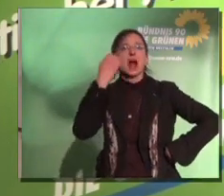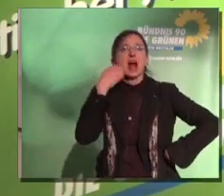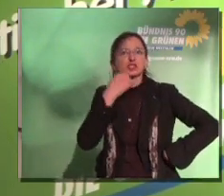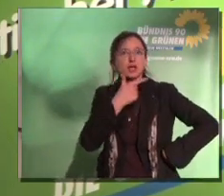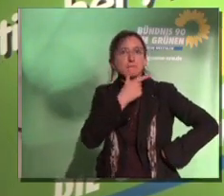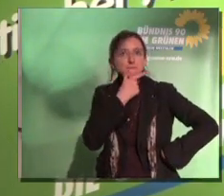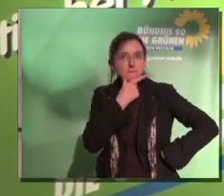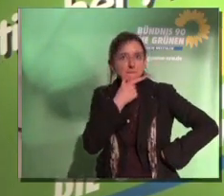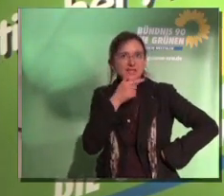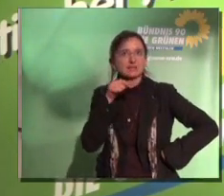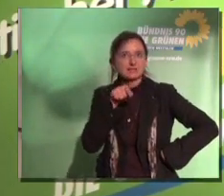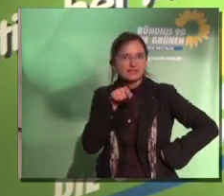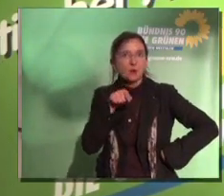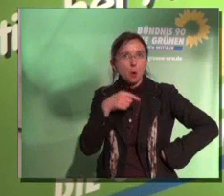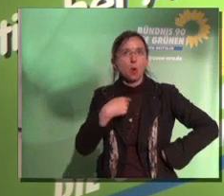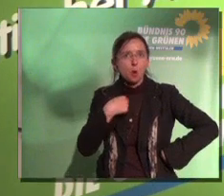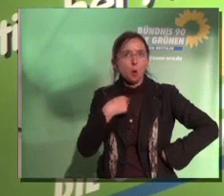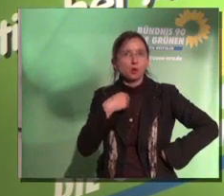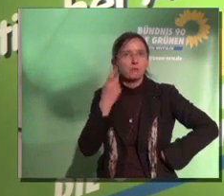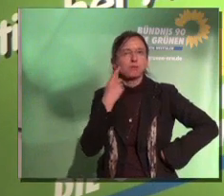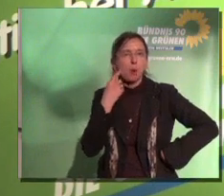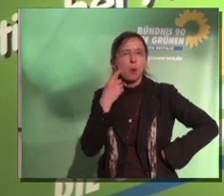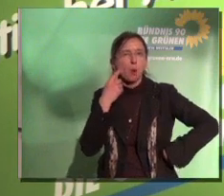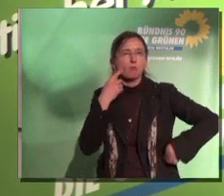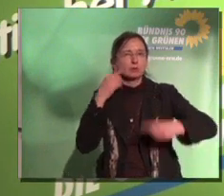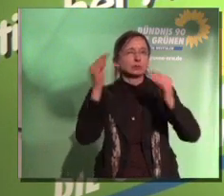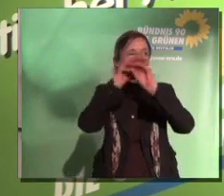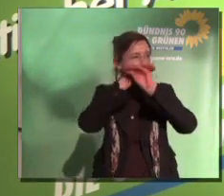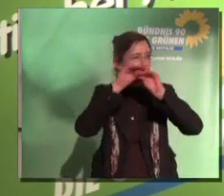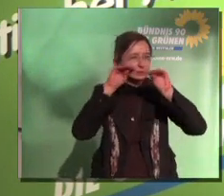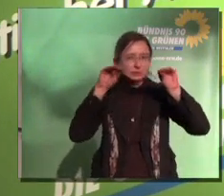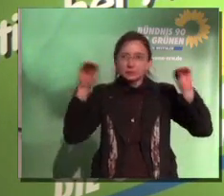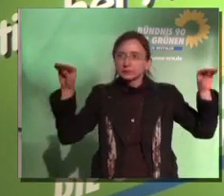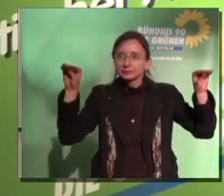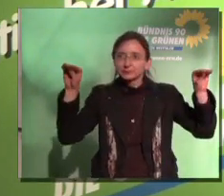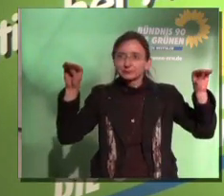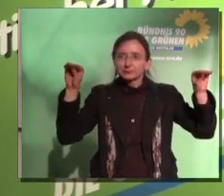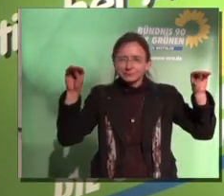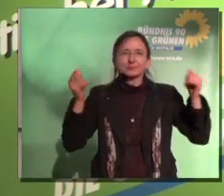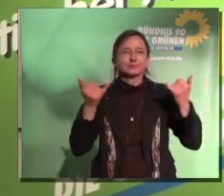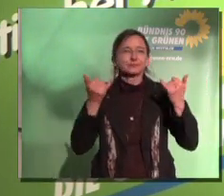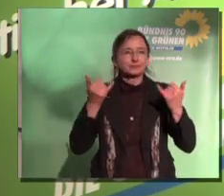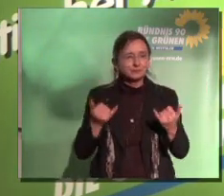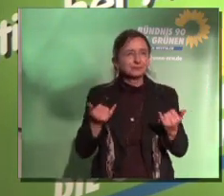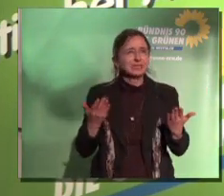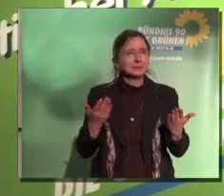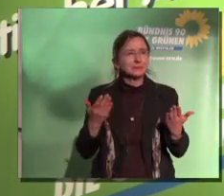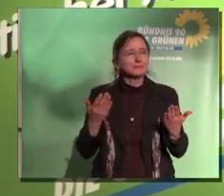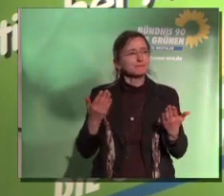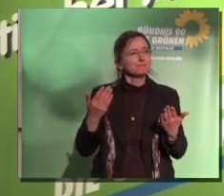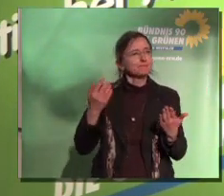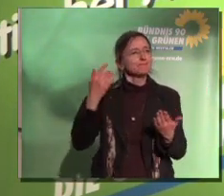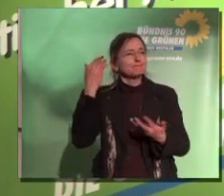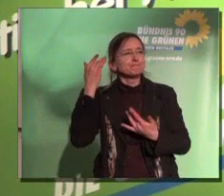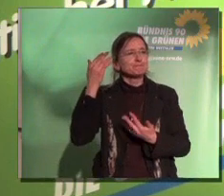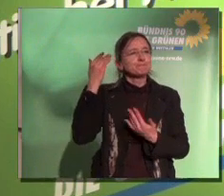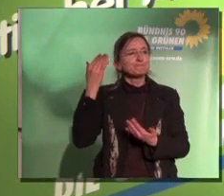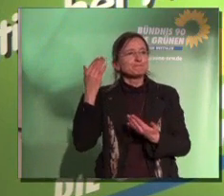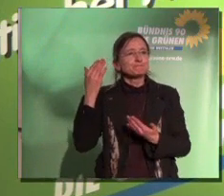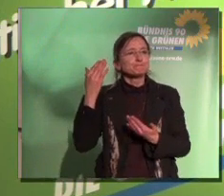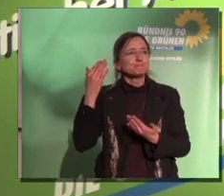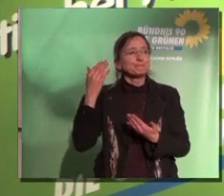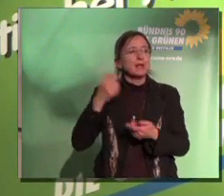richtige Tag, das mal auszuprobieren. Und ich wollte das jetzt mit euch mal ausprobieren. Ja, weil ich gedacht habe, wenn die Leute ein paar